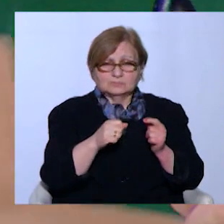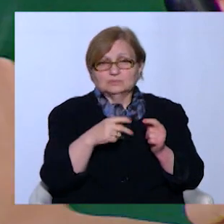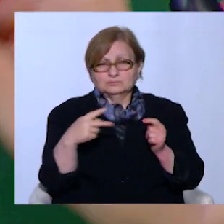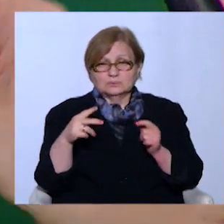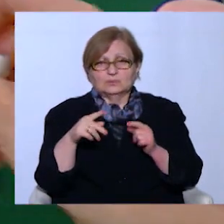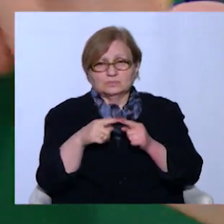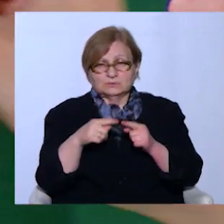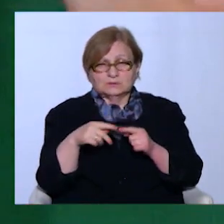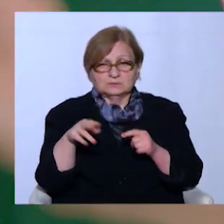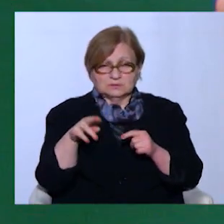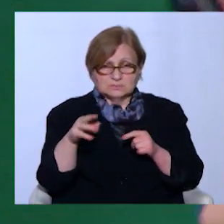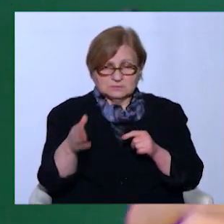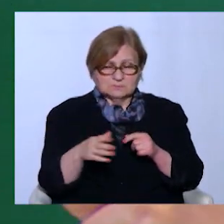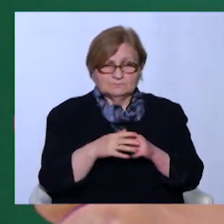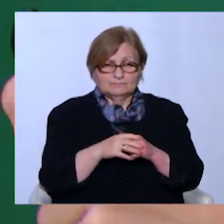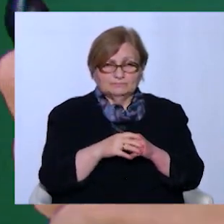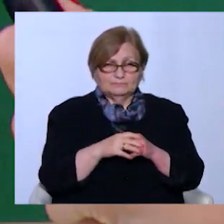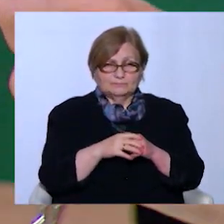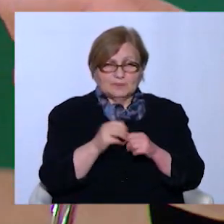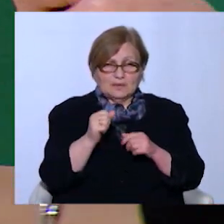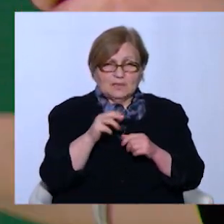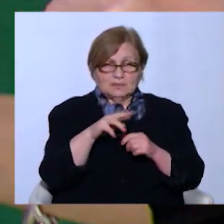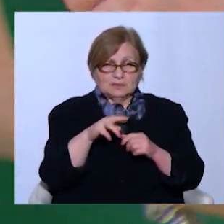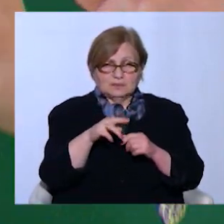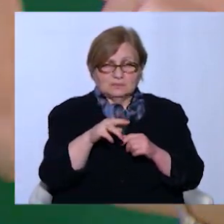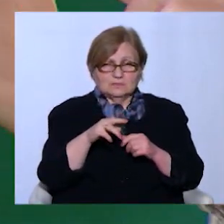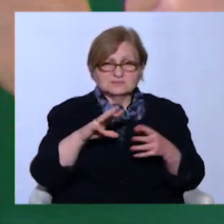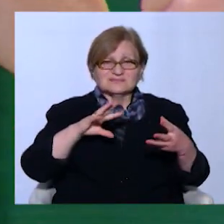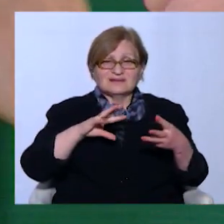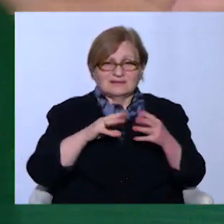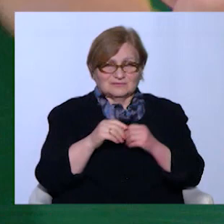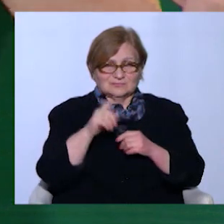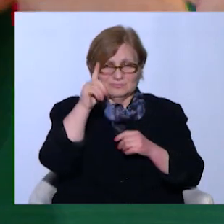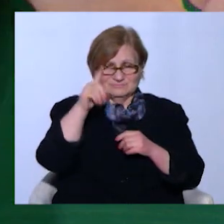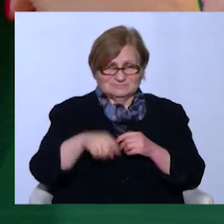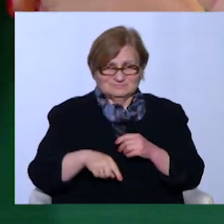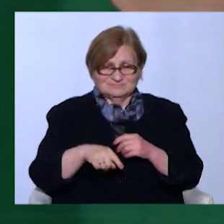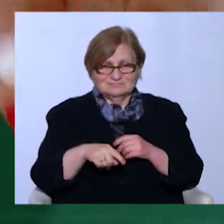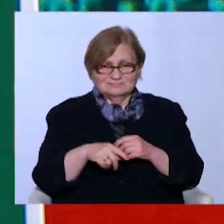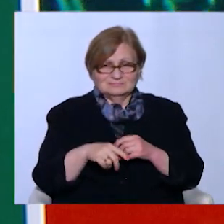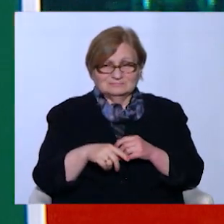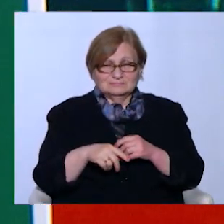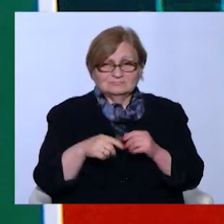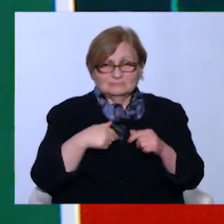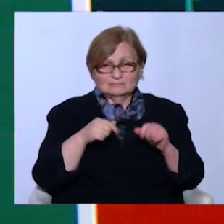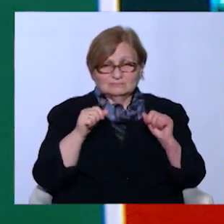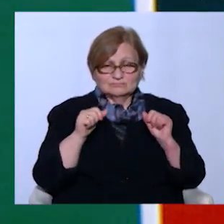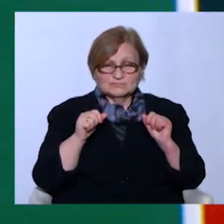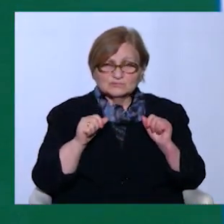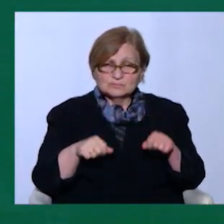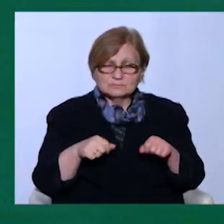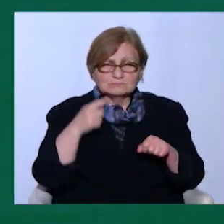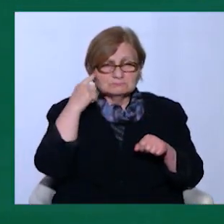უდრის კუთხე D-ს, AD საერთოა. და ესე იგი, ჩვენ შეგვიძლია დავასკვნათ,